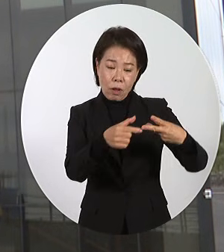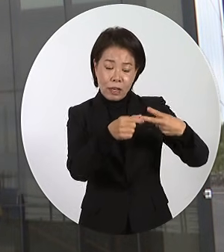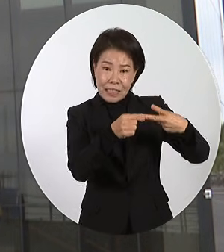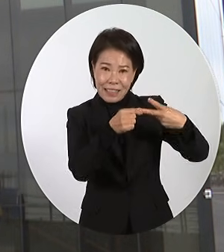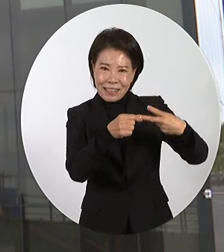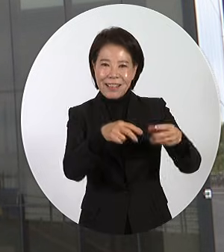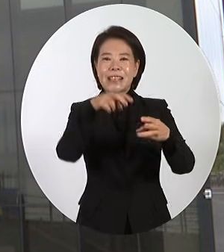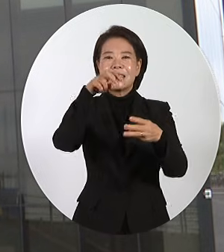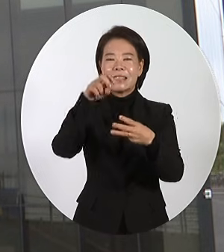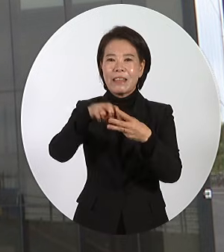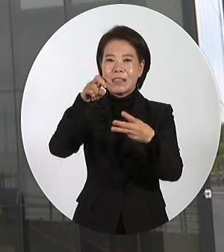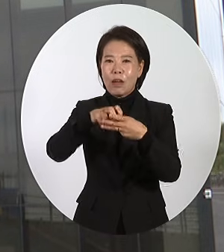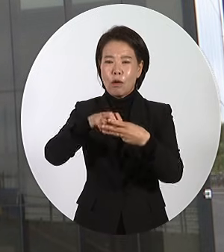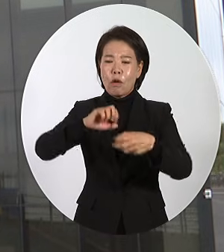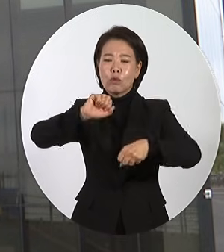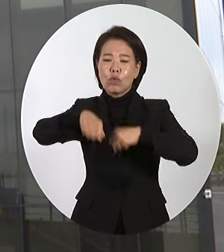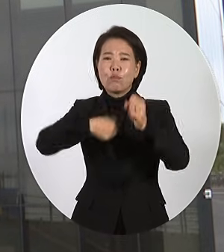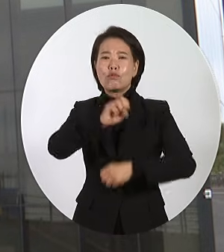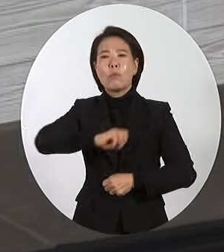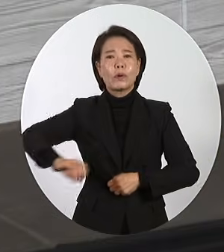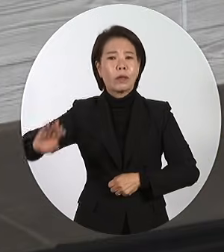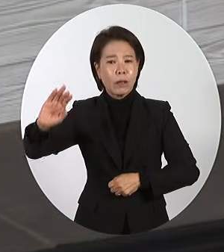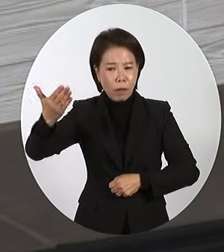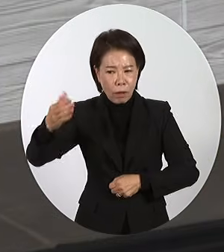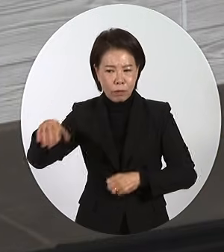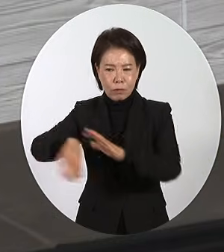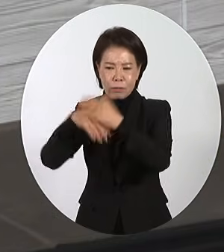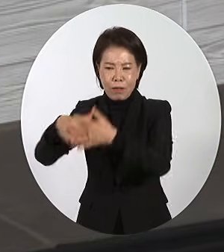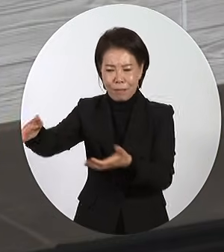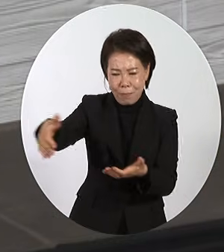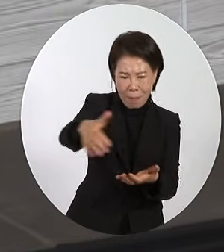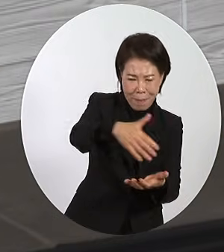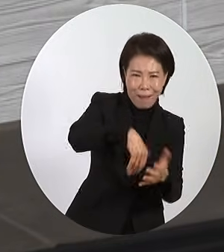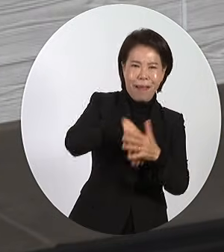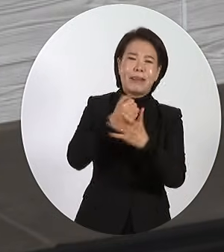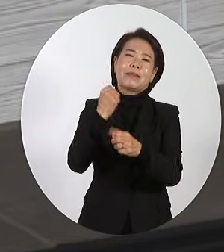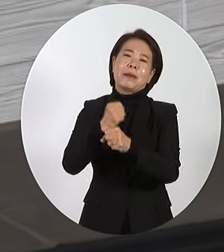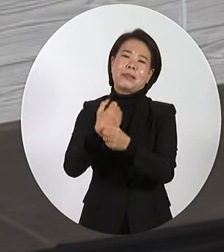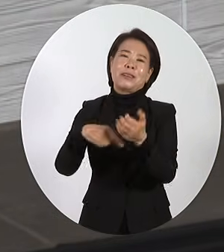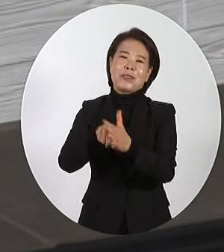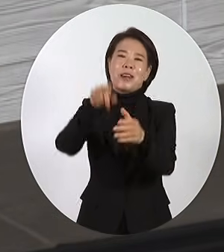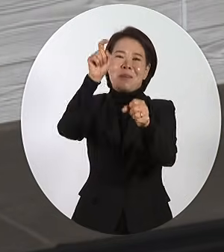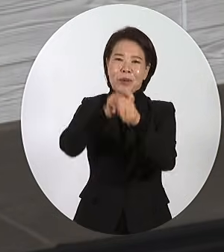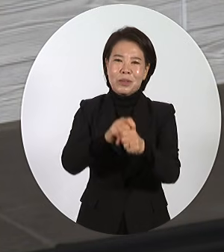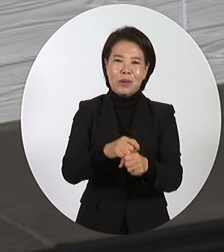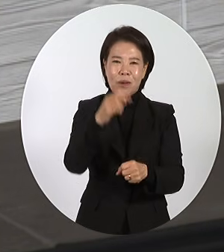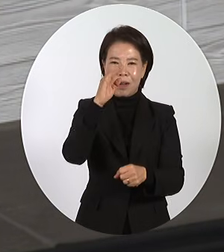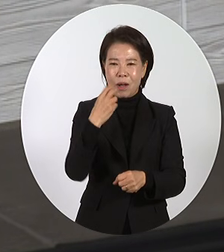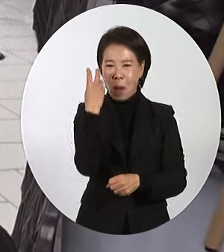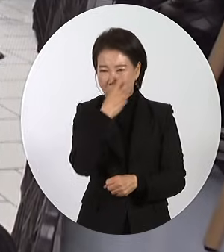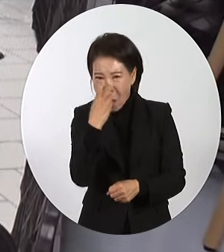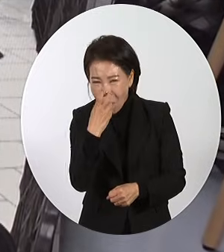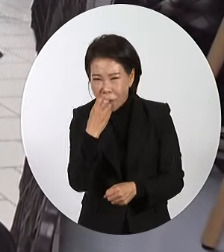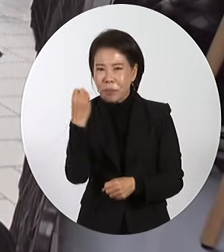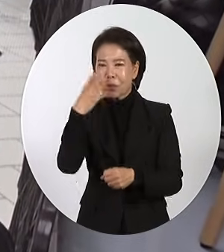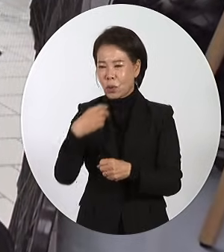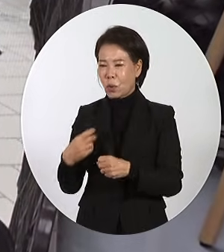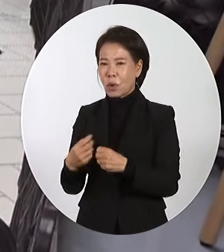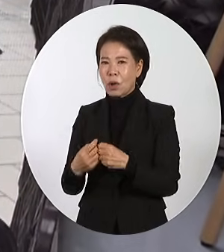제2센터는 유기동물 보호의 전문성과 규모화를 목표로 조성된 시설로 진료실과